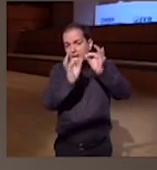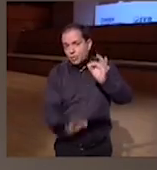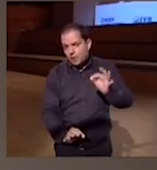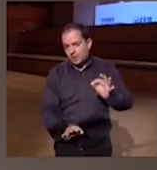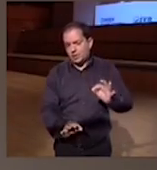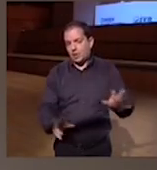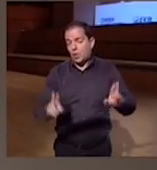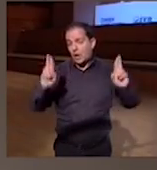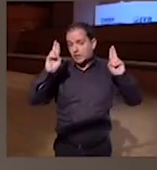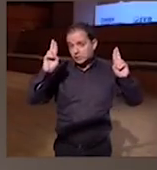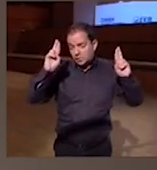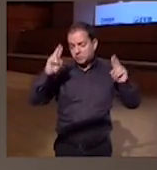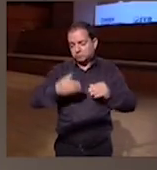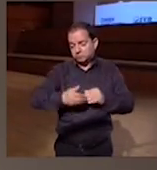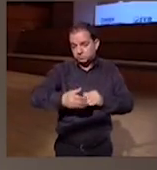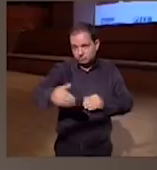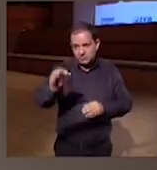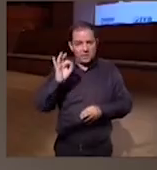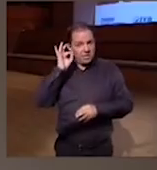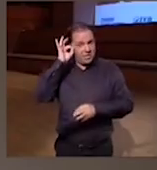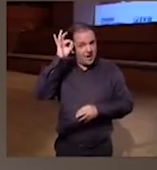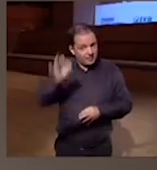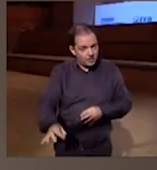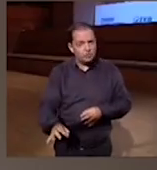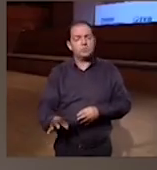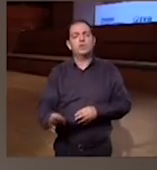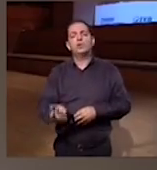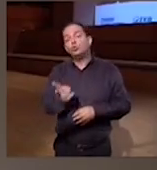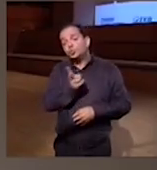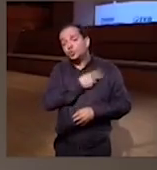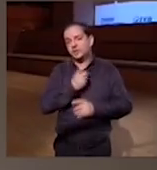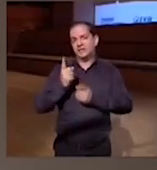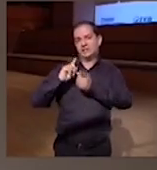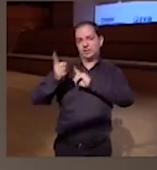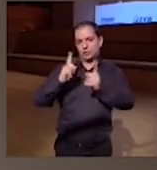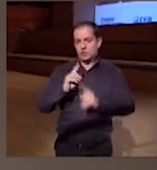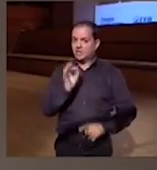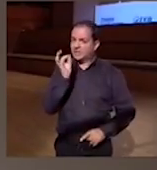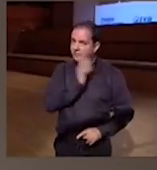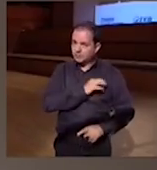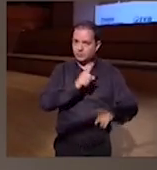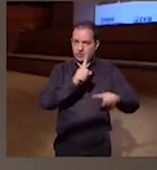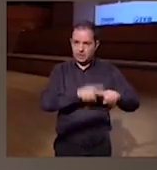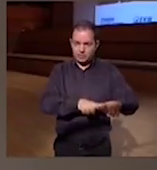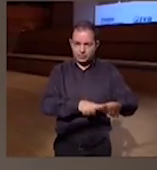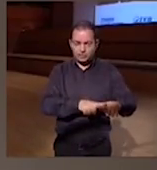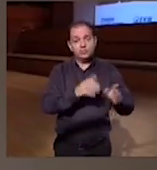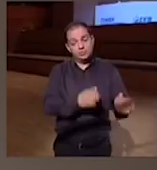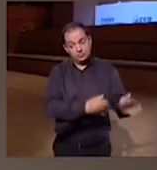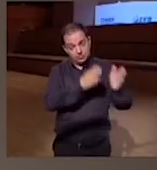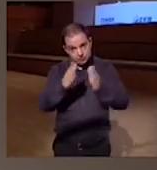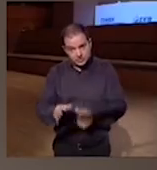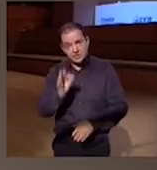είμαι αισιόδοξος ότι θα καταλήξουμε στην καλύτερη δυνατή συμφωνία προς το συμφέρον τόσο της Ελλάδας, όσο όμως και